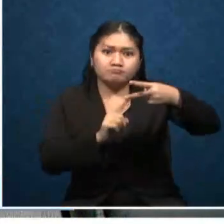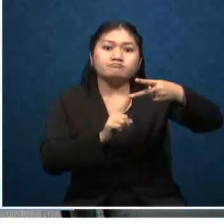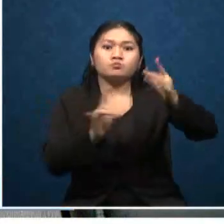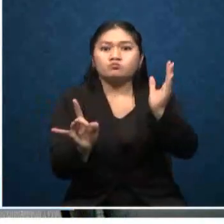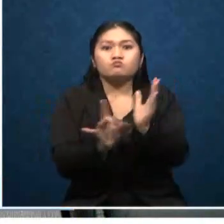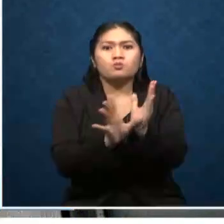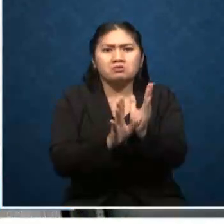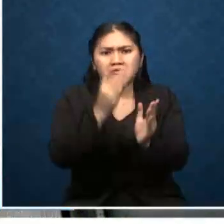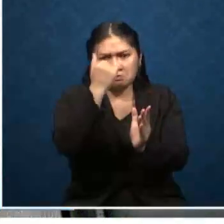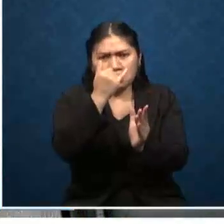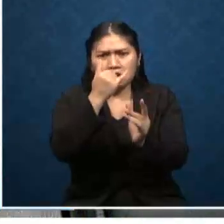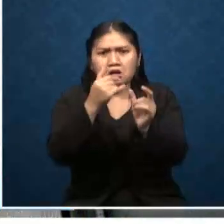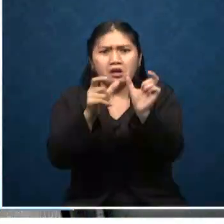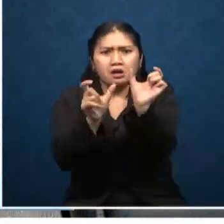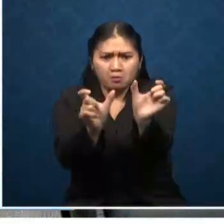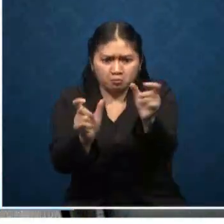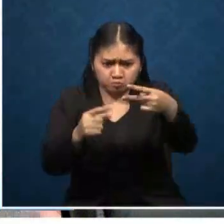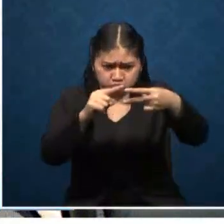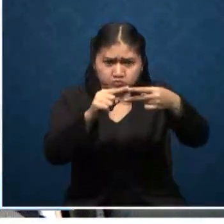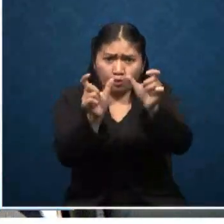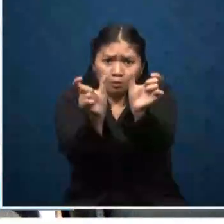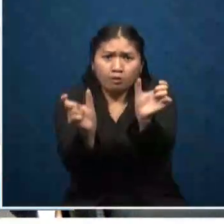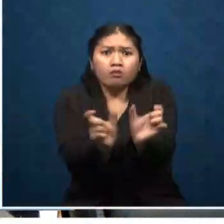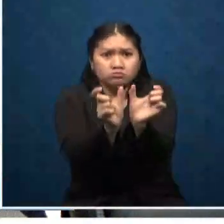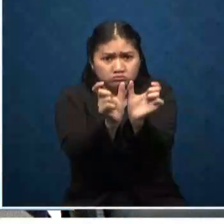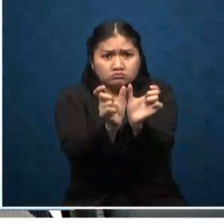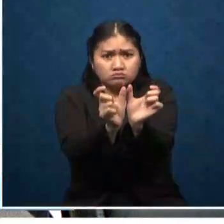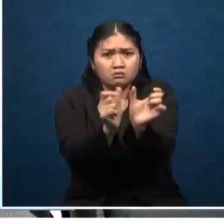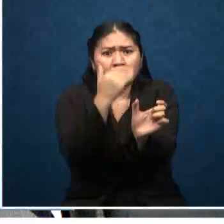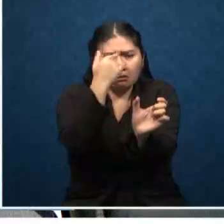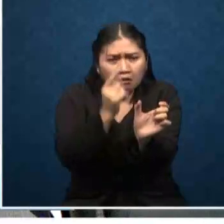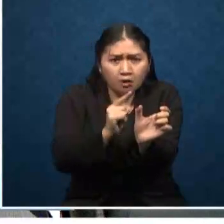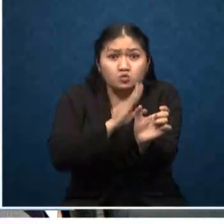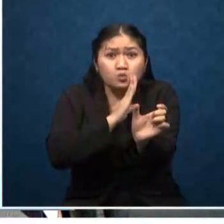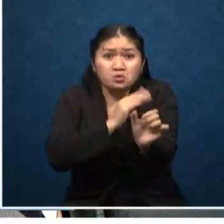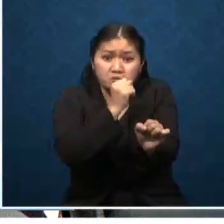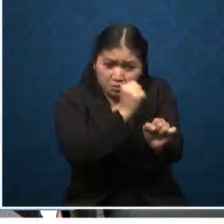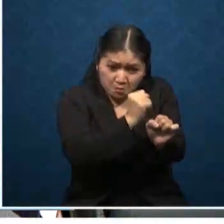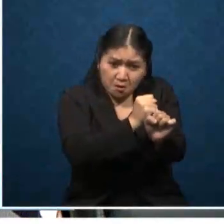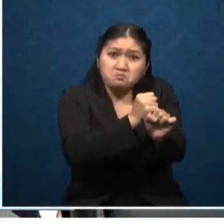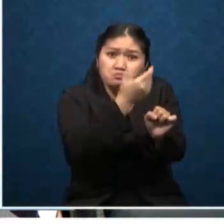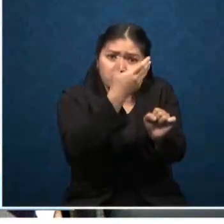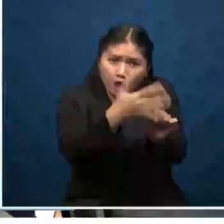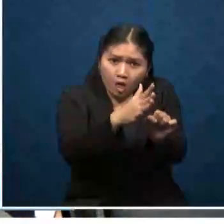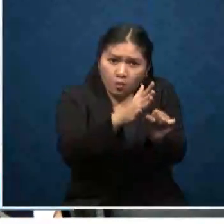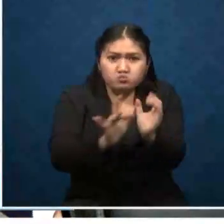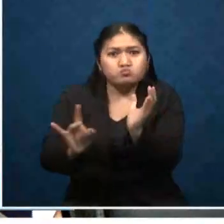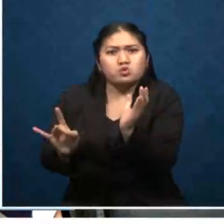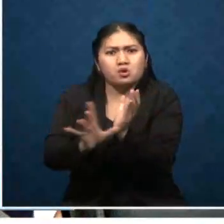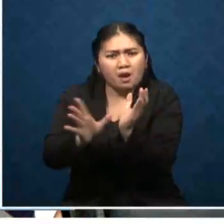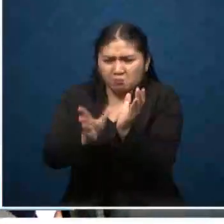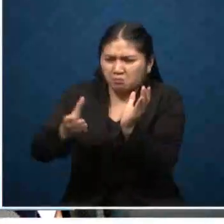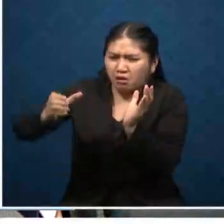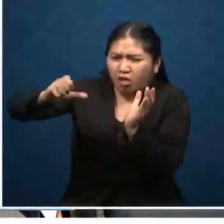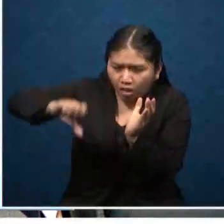ทำไมคำสองคำมาอยใเรื่อง-เรื่องเดียวกันปกติถ้ามีพระร้างงานแล้ว ประสิทธภาพมมจะด้อยลง